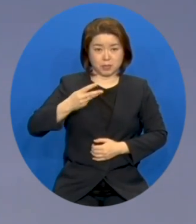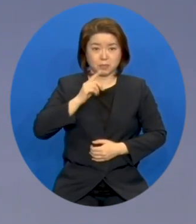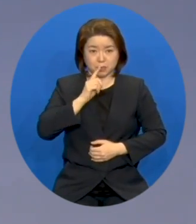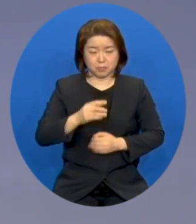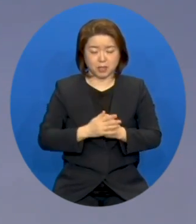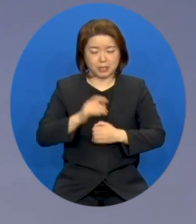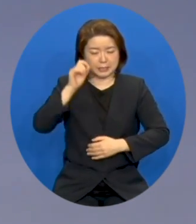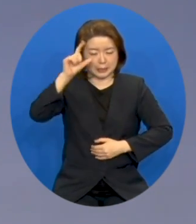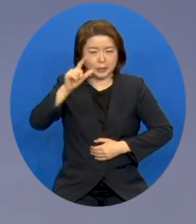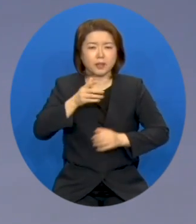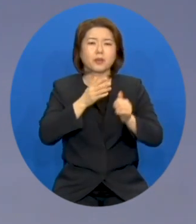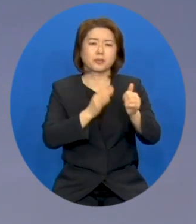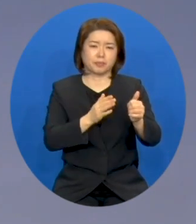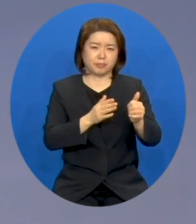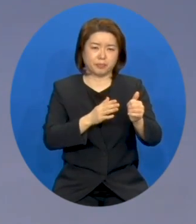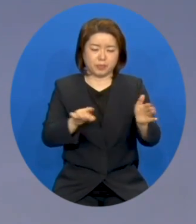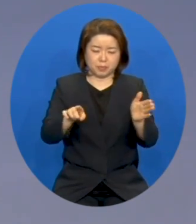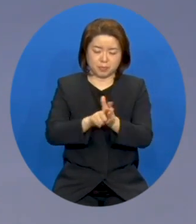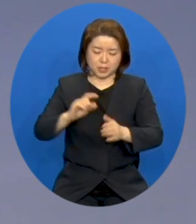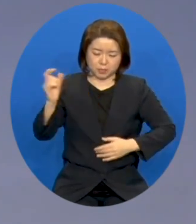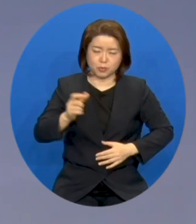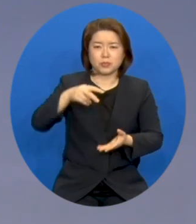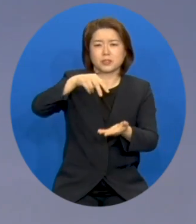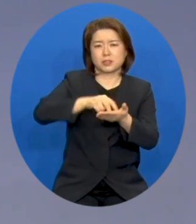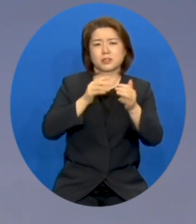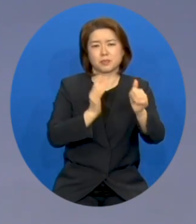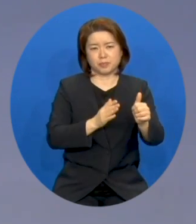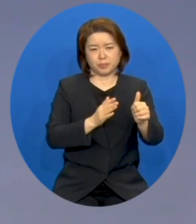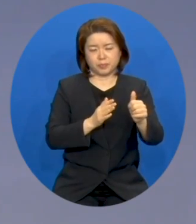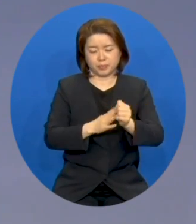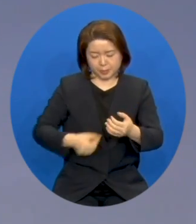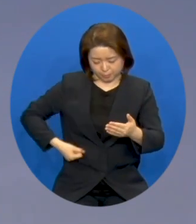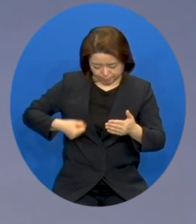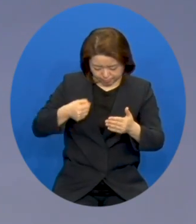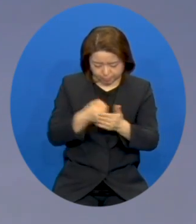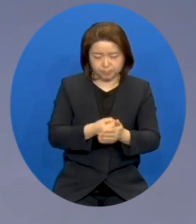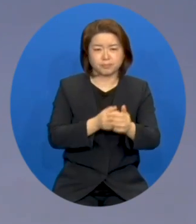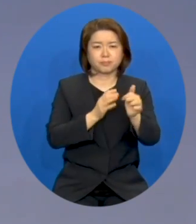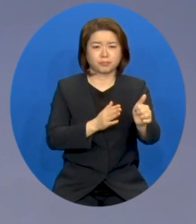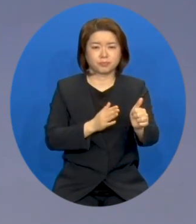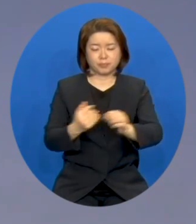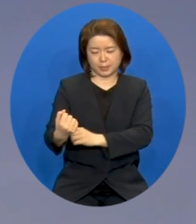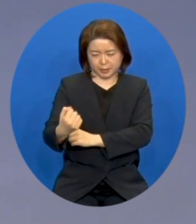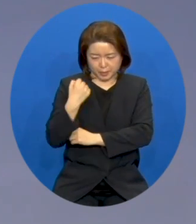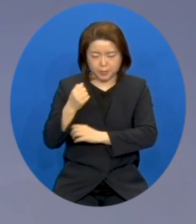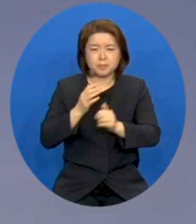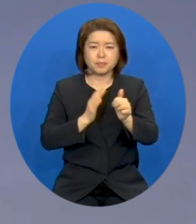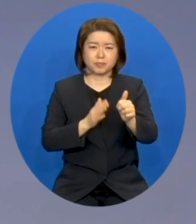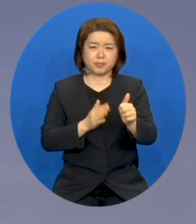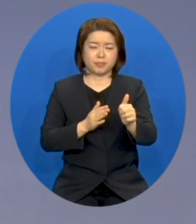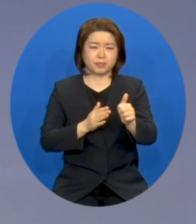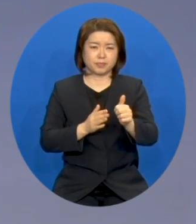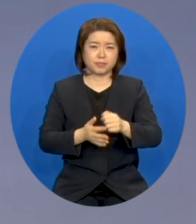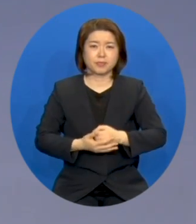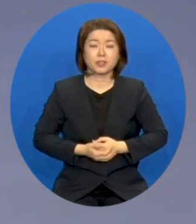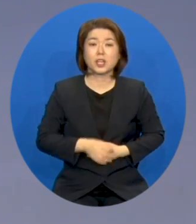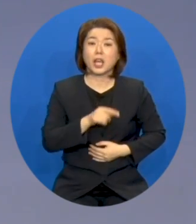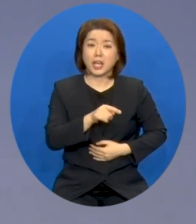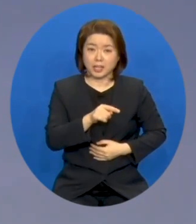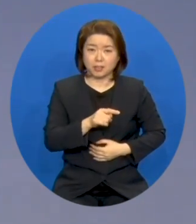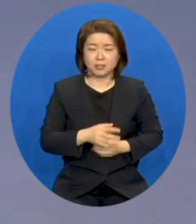깨어 있으십시오. 믿음에 굳게 서 있으십시오. 용감하십시오. 힘을 내십시오.